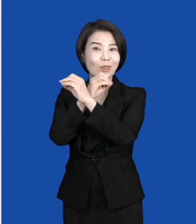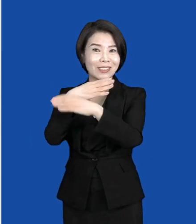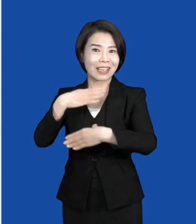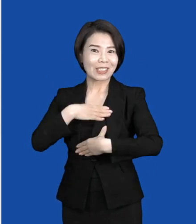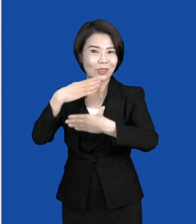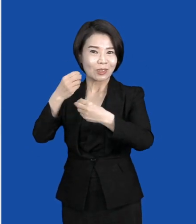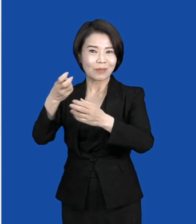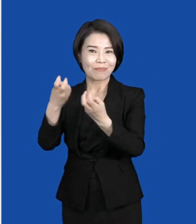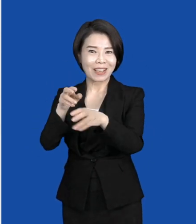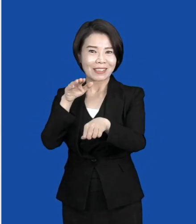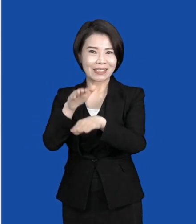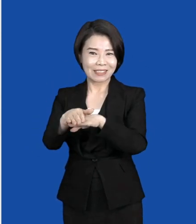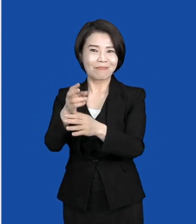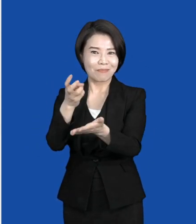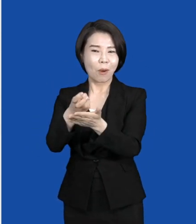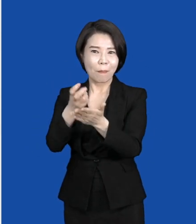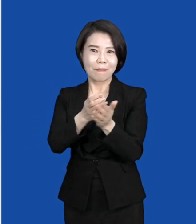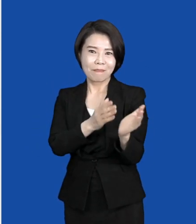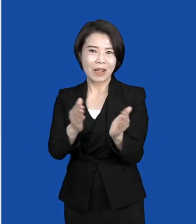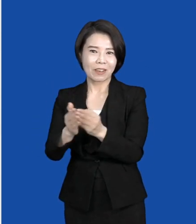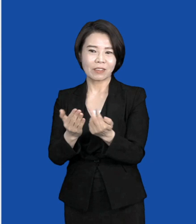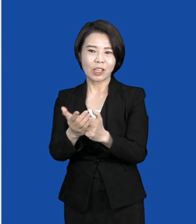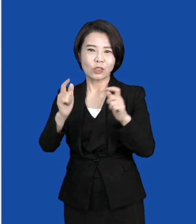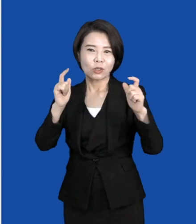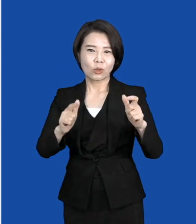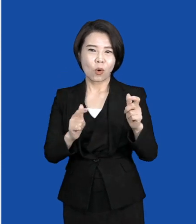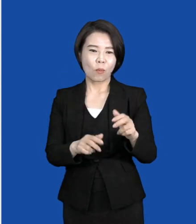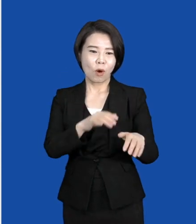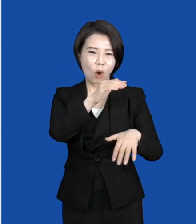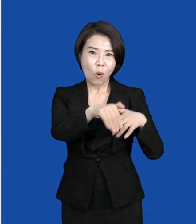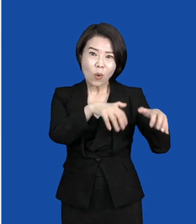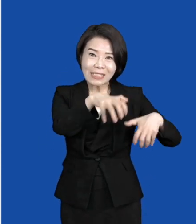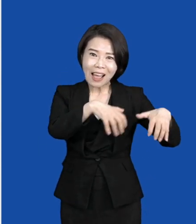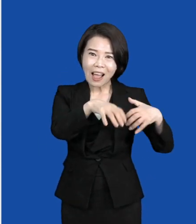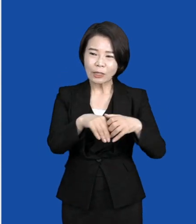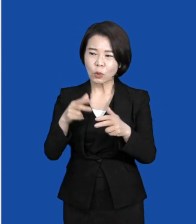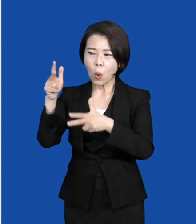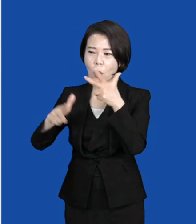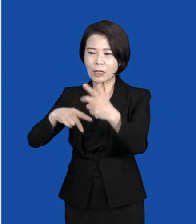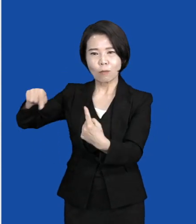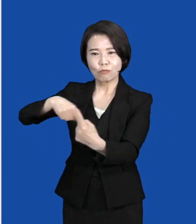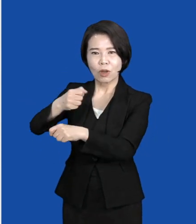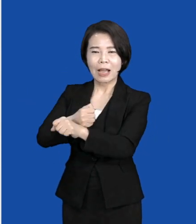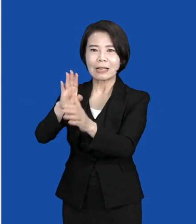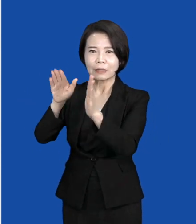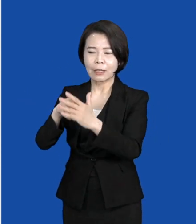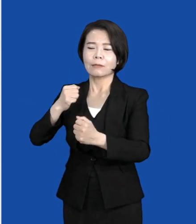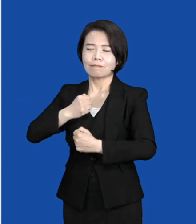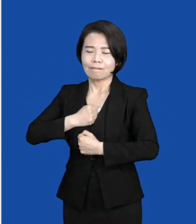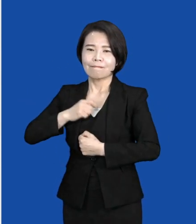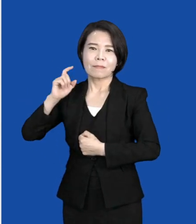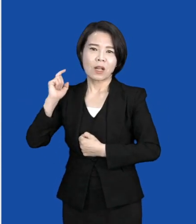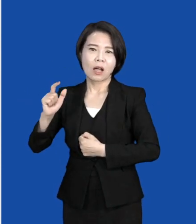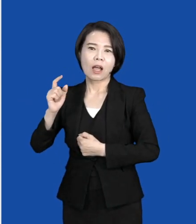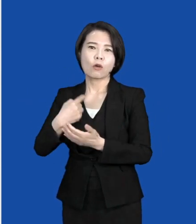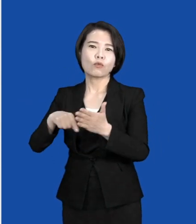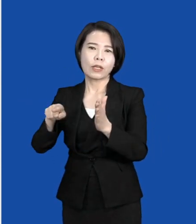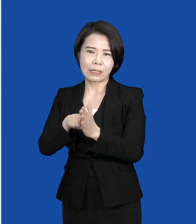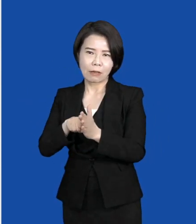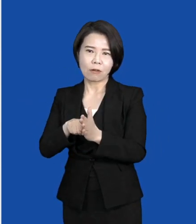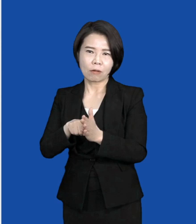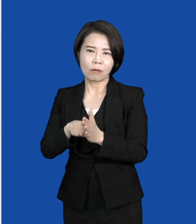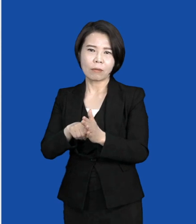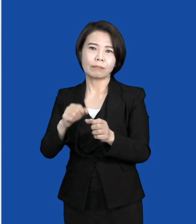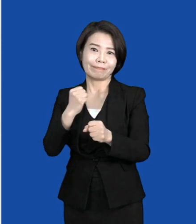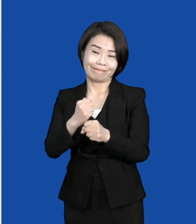안전신호등제를 시행합니다. 안전신호등제는 도내 공사와 사업 현장에 대한 주의경보를 더욱 강화하는 안전관리